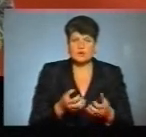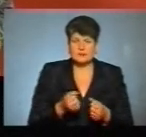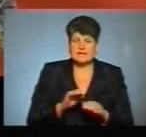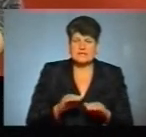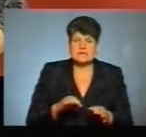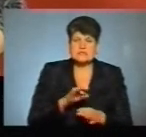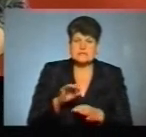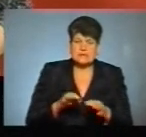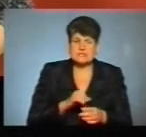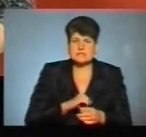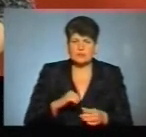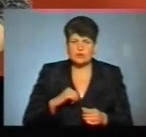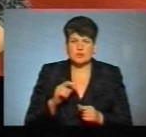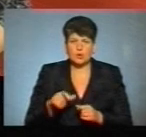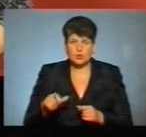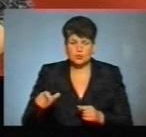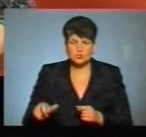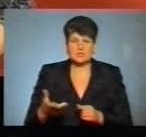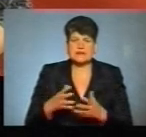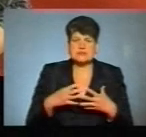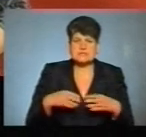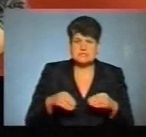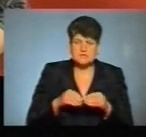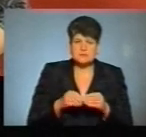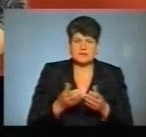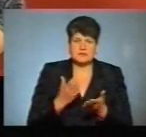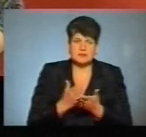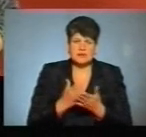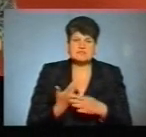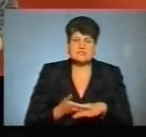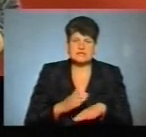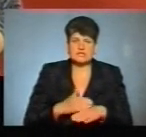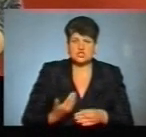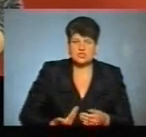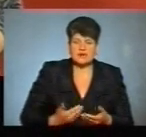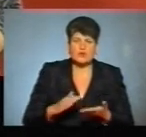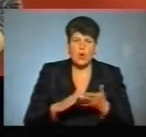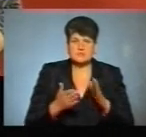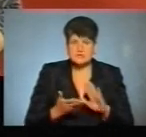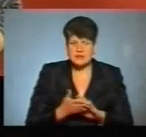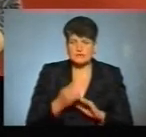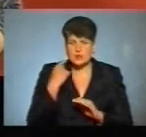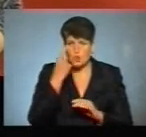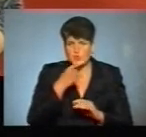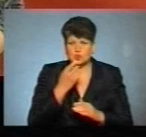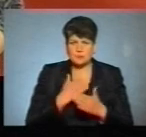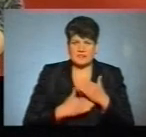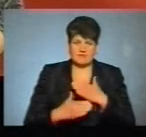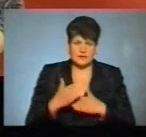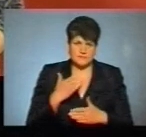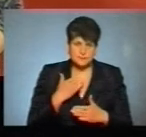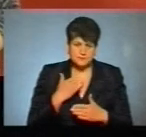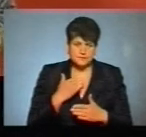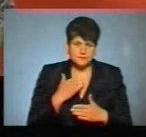отримали діти-сироти, самотні люди похилого віку, сім'ї, які перебувають у складних життєвих обставинах, та особи з